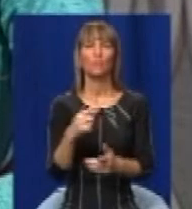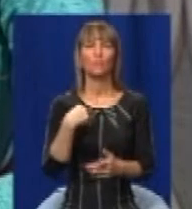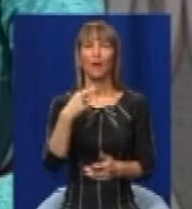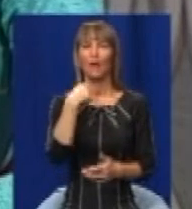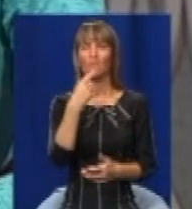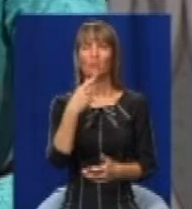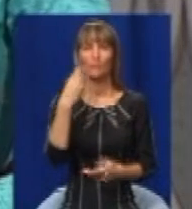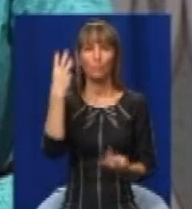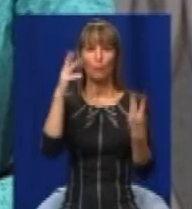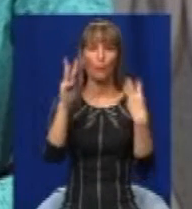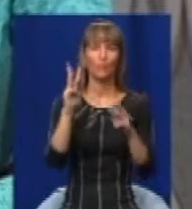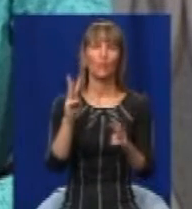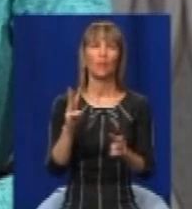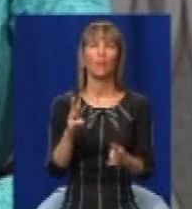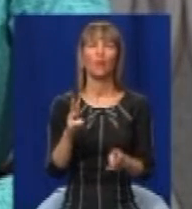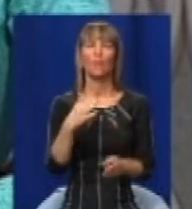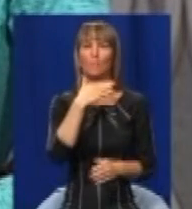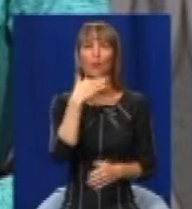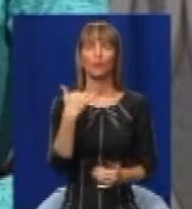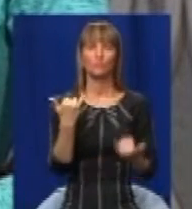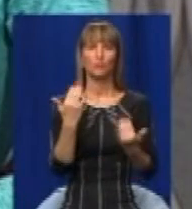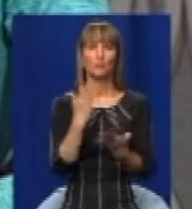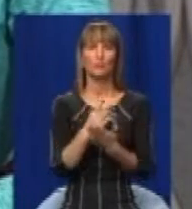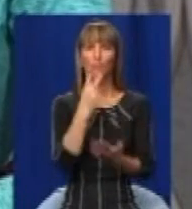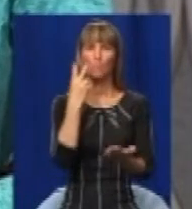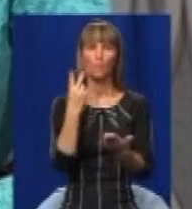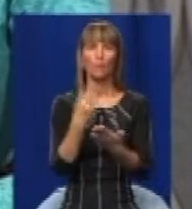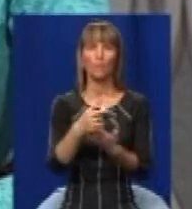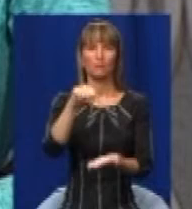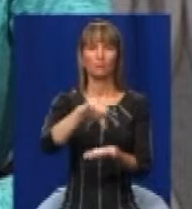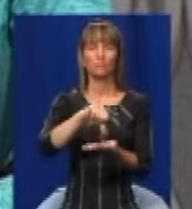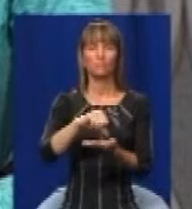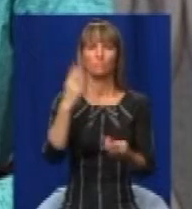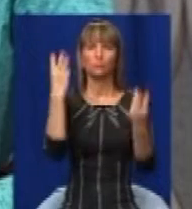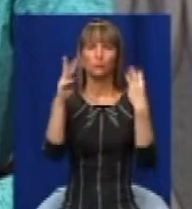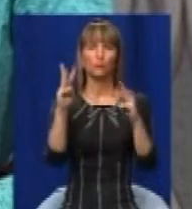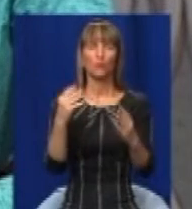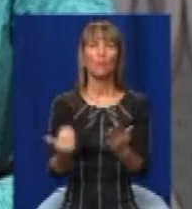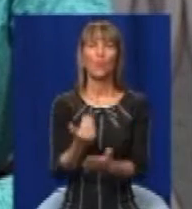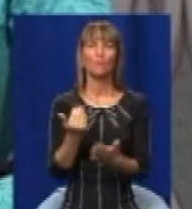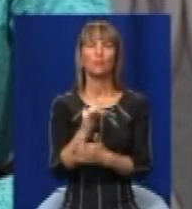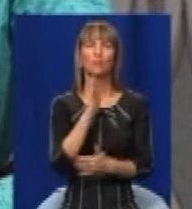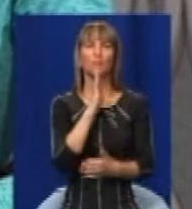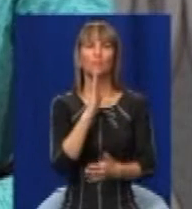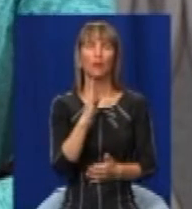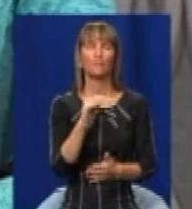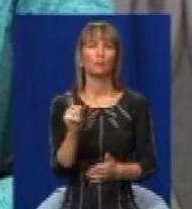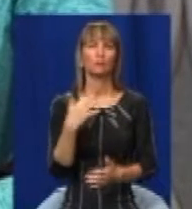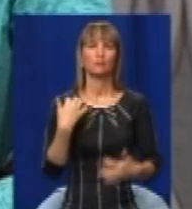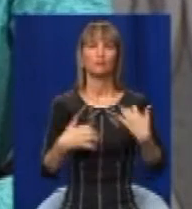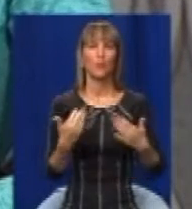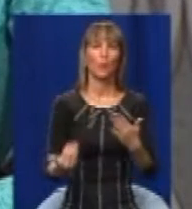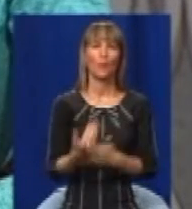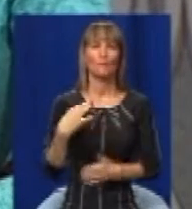мода. Наприклад, дуже багато зараз є показів мод, так, що якісь певні новинки з'являються, і дівчата у погоні там за тими новими речами